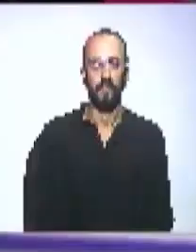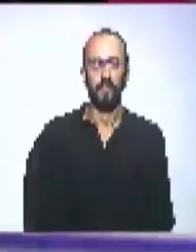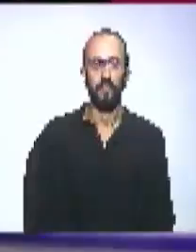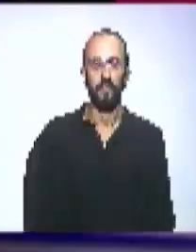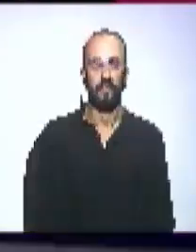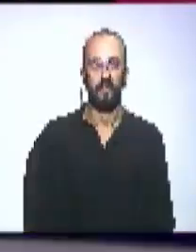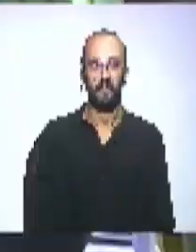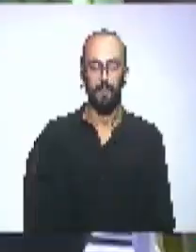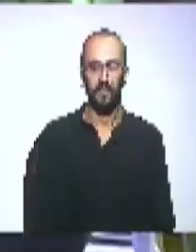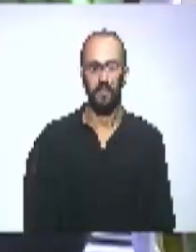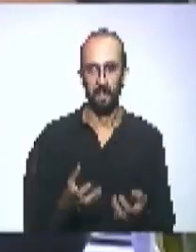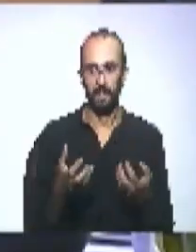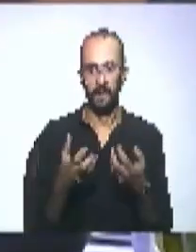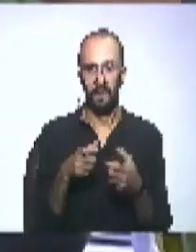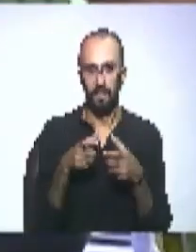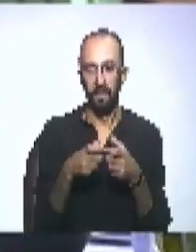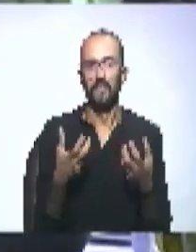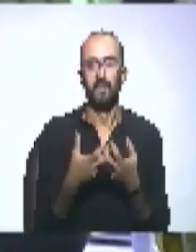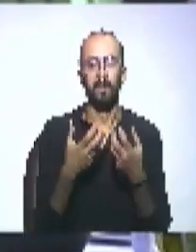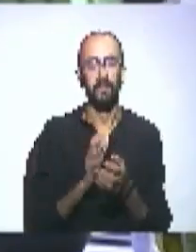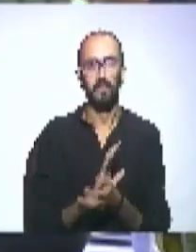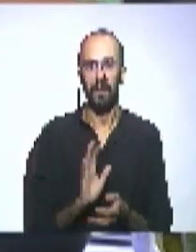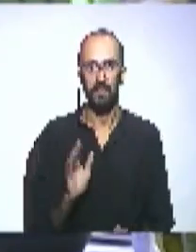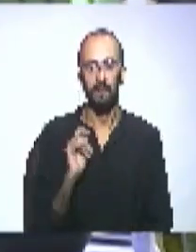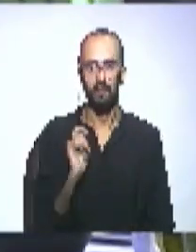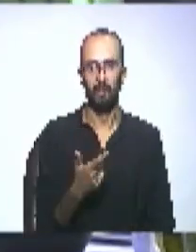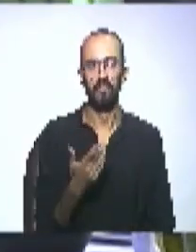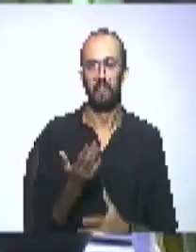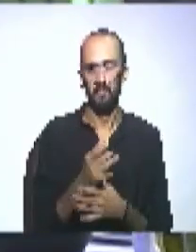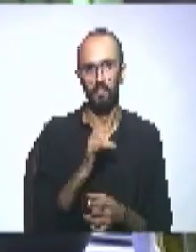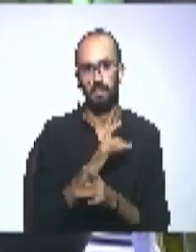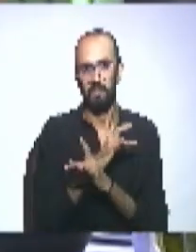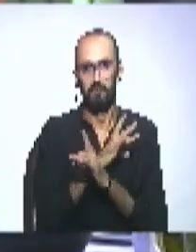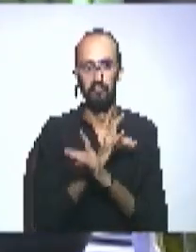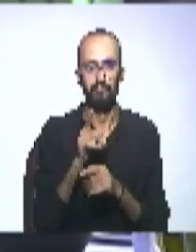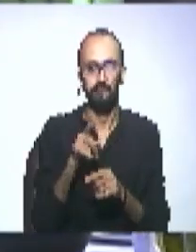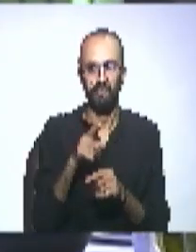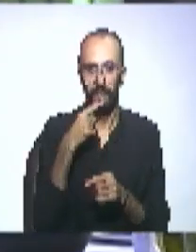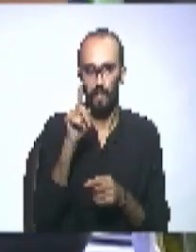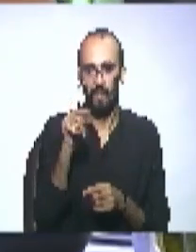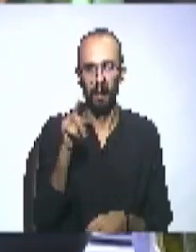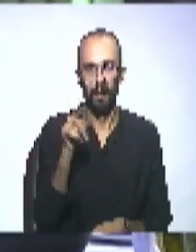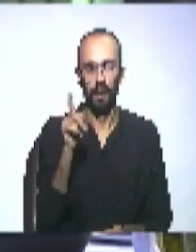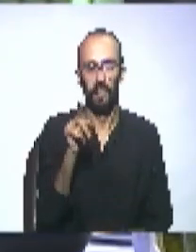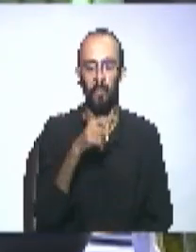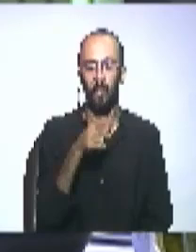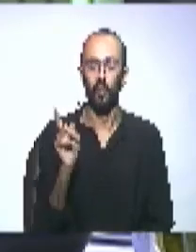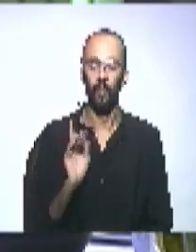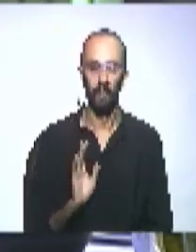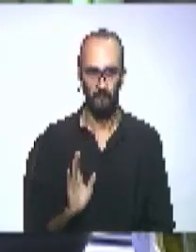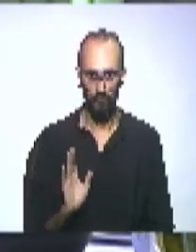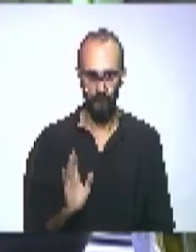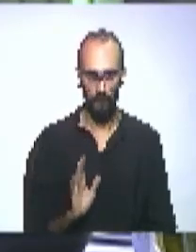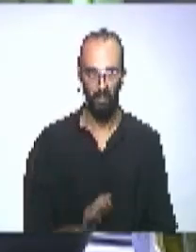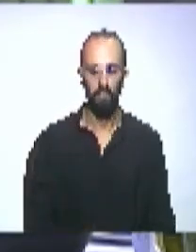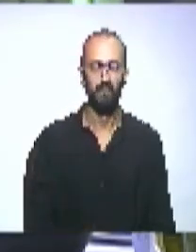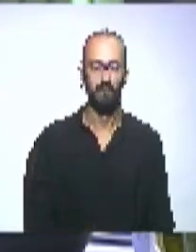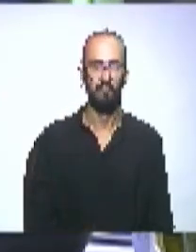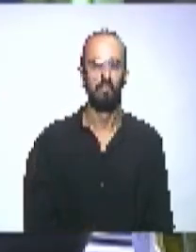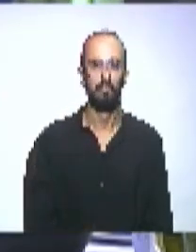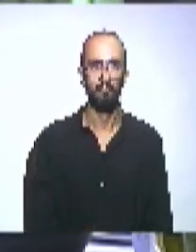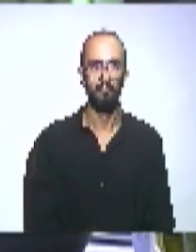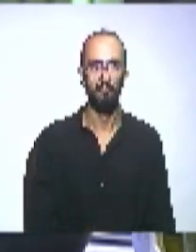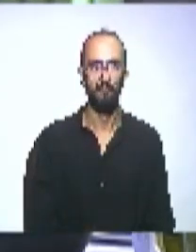برجر بالخضار كده ماشي السريع، عشان نبقى عملنا كل الاصناف اللي ممكن تكون